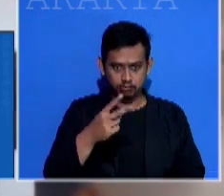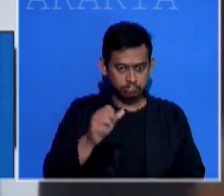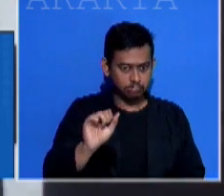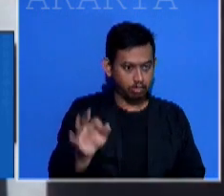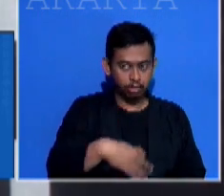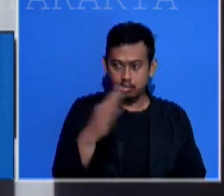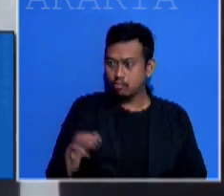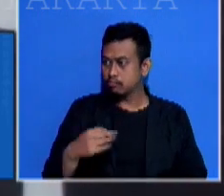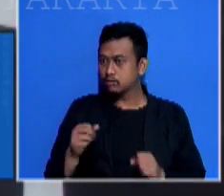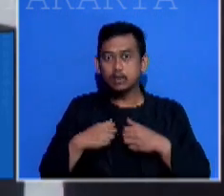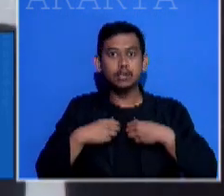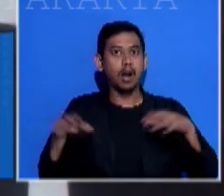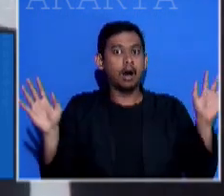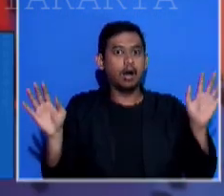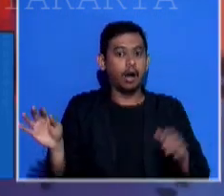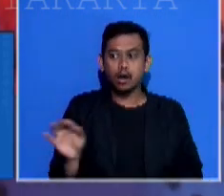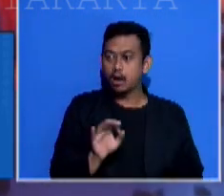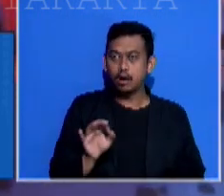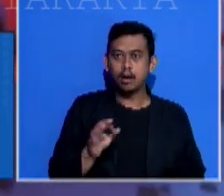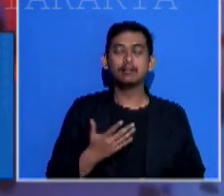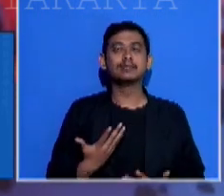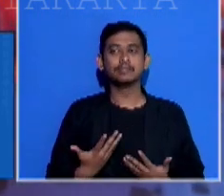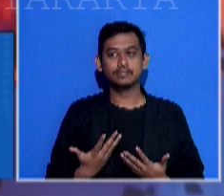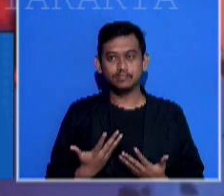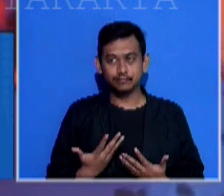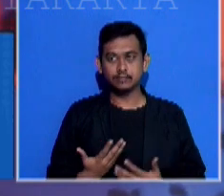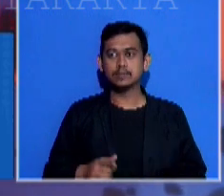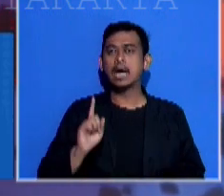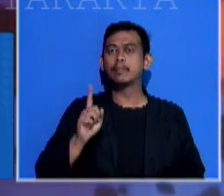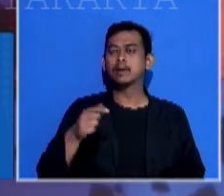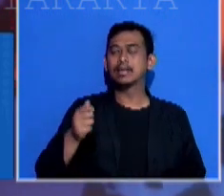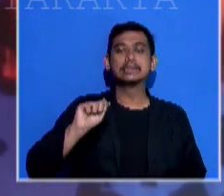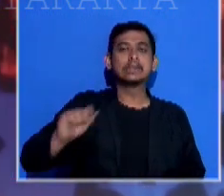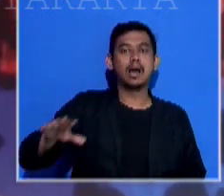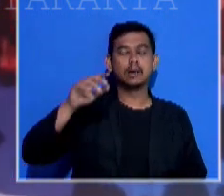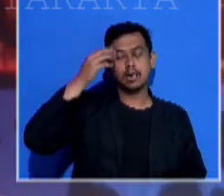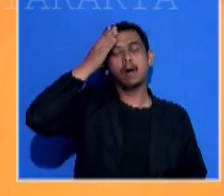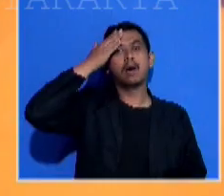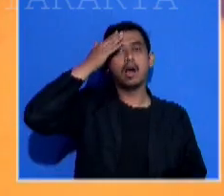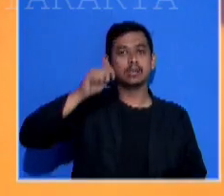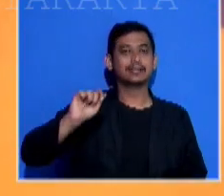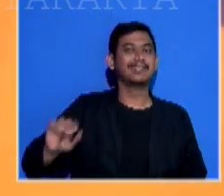maling. Modus pencurian adalah memanfaatkan kelengahan korban yang meninggalkan kunci di sepeda motornya.